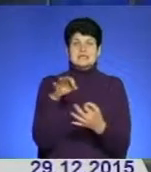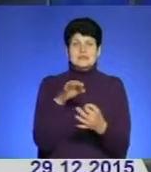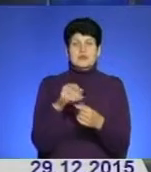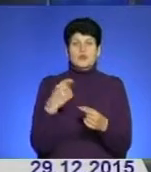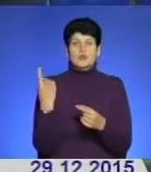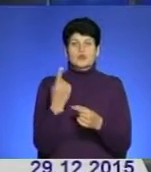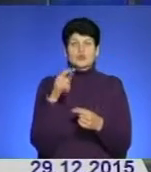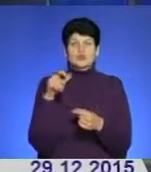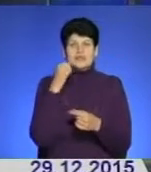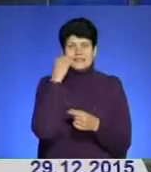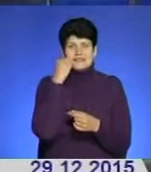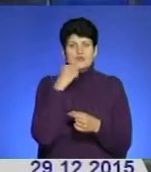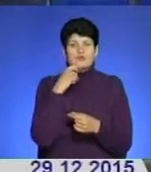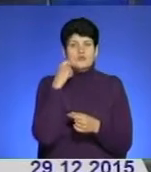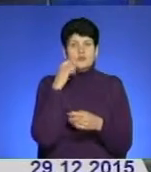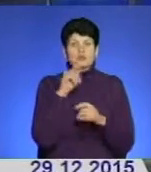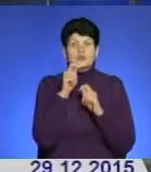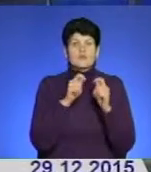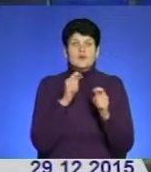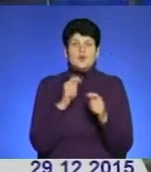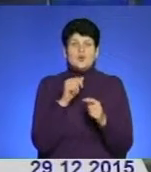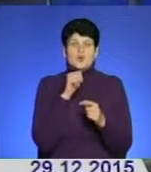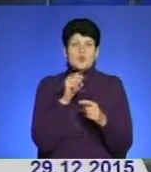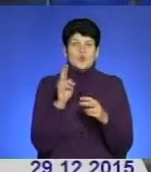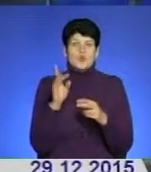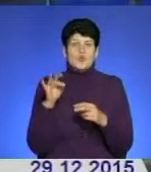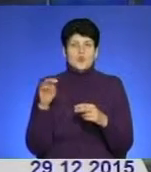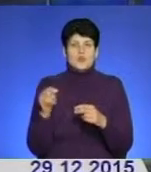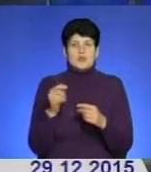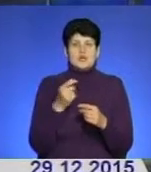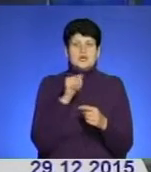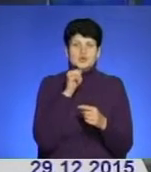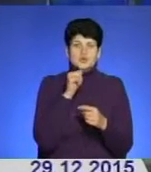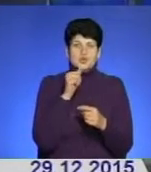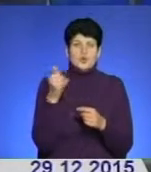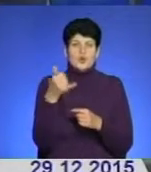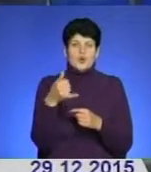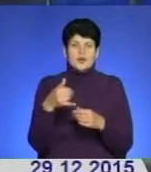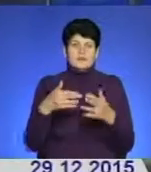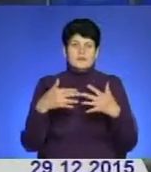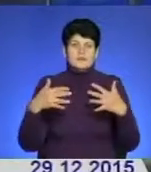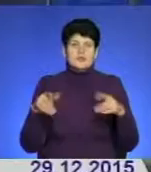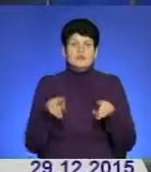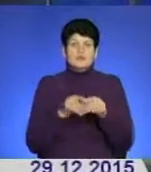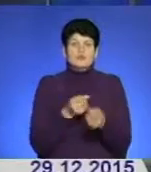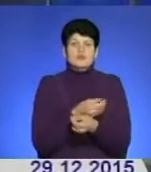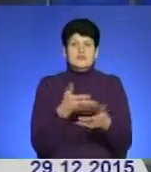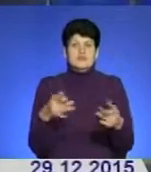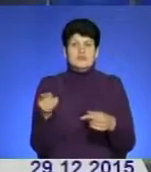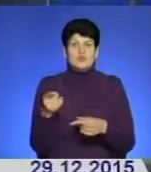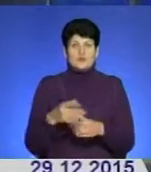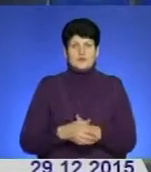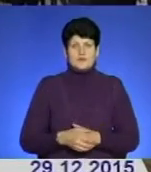одиноким людям старшого віку подарували крупи, цукор, олію, консерви, засоби особистої гігієни. Такі ж набори роздаватимуть і у Тернополі.